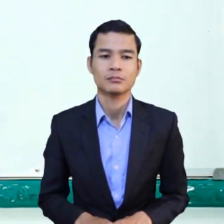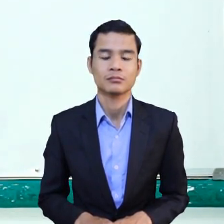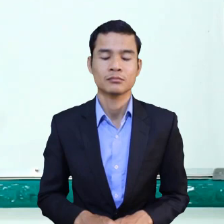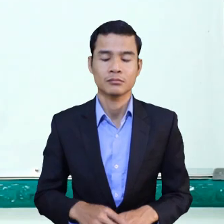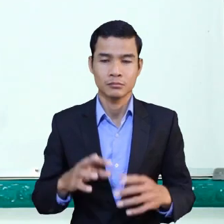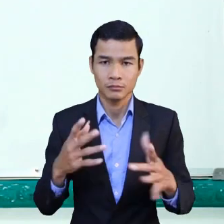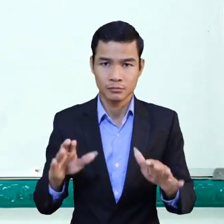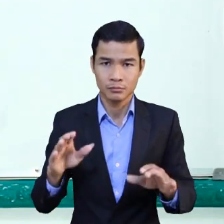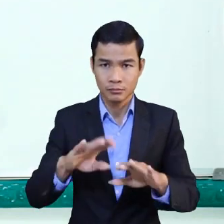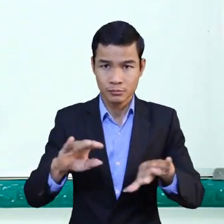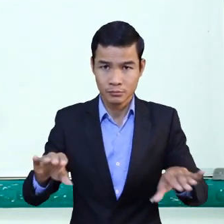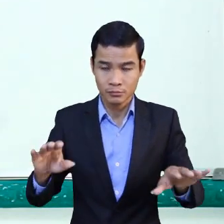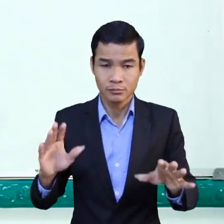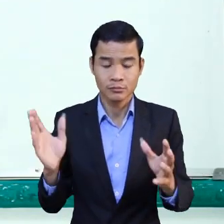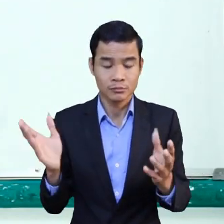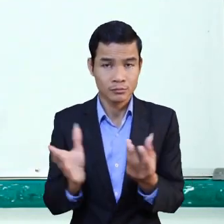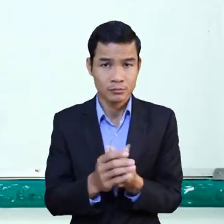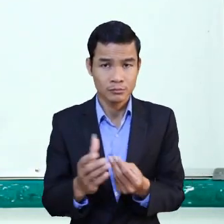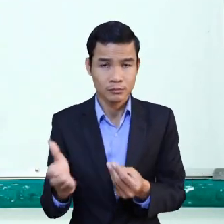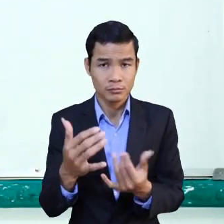ចារួចរាល់ហើយឬនៅកូន